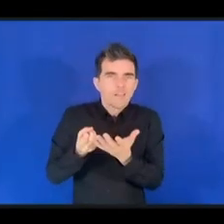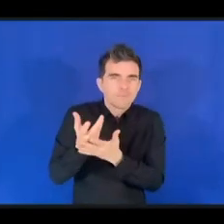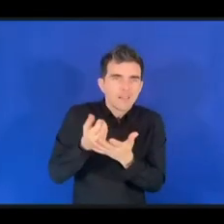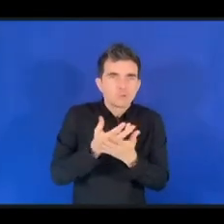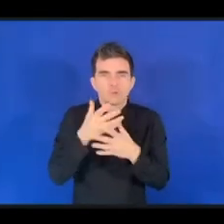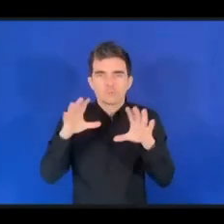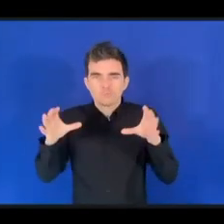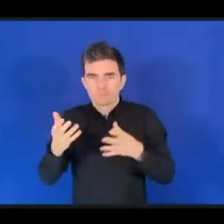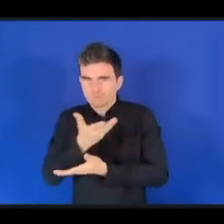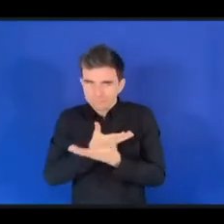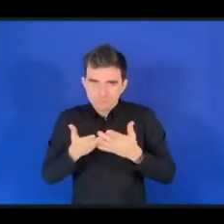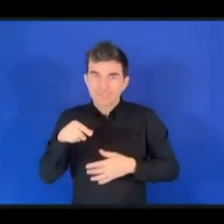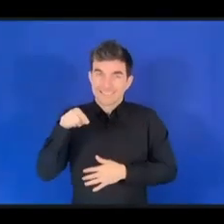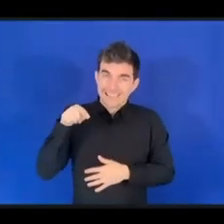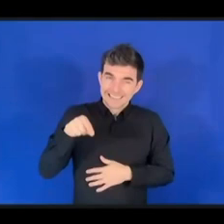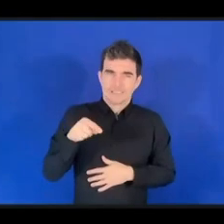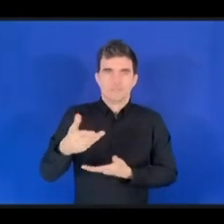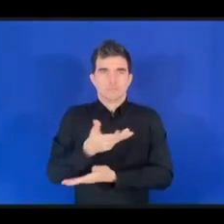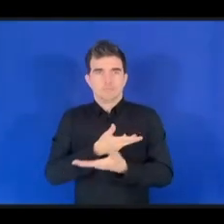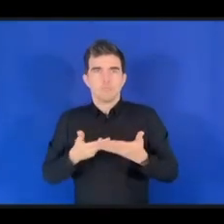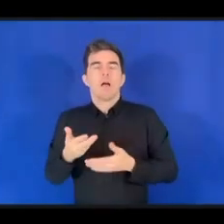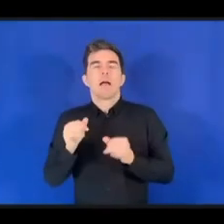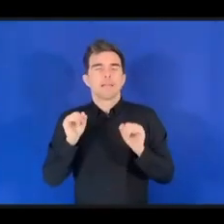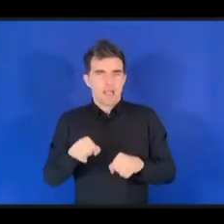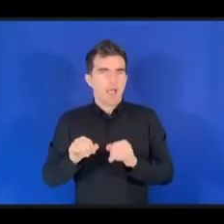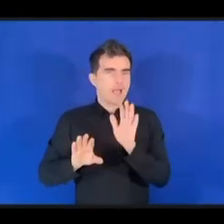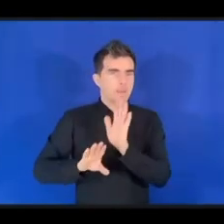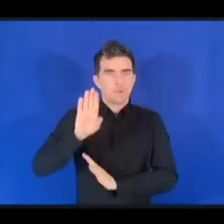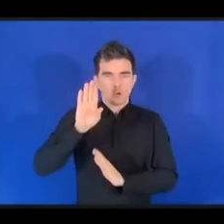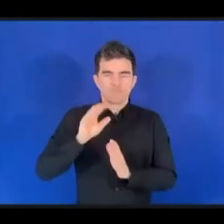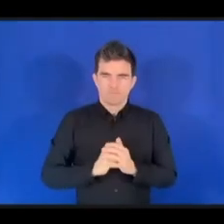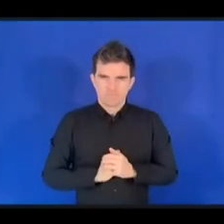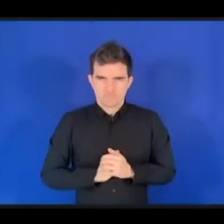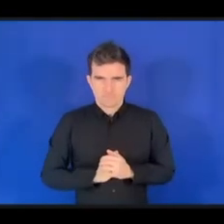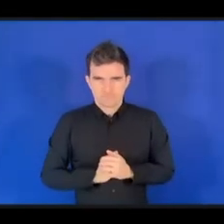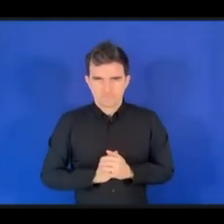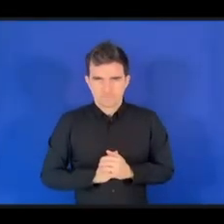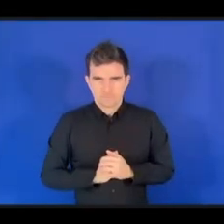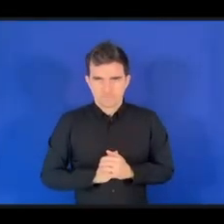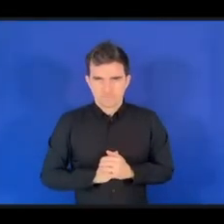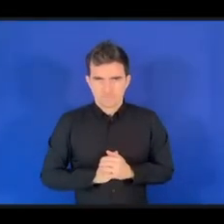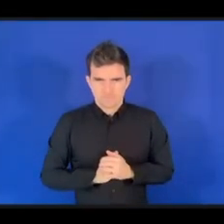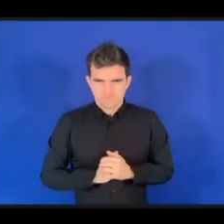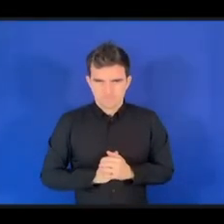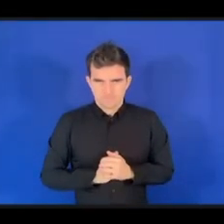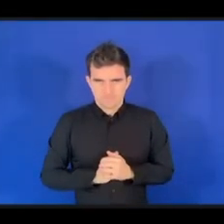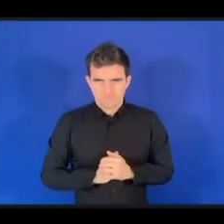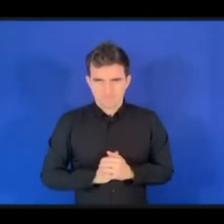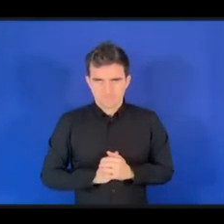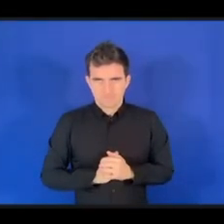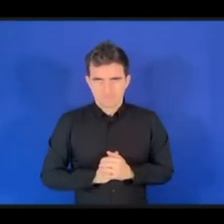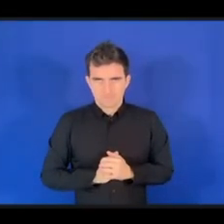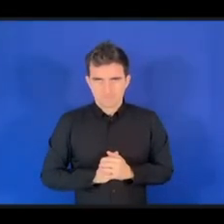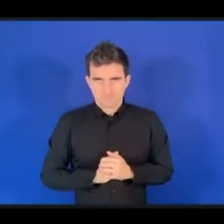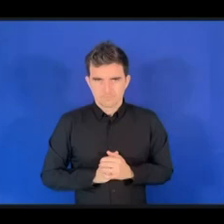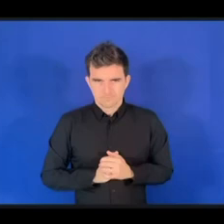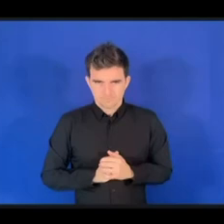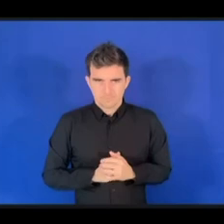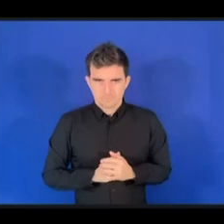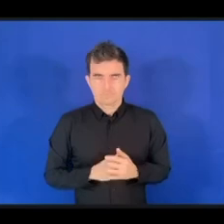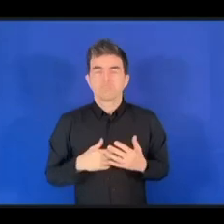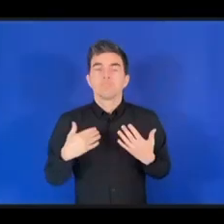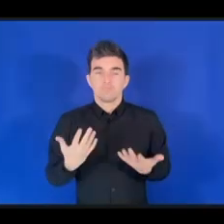espace peut-être amélioré mais il faut toujours le chérir et en être soigneux c'est une opportunité